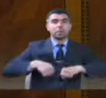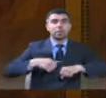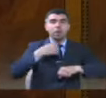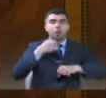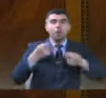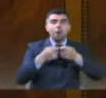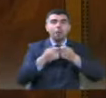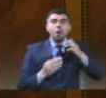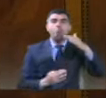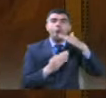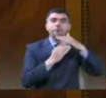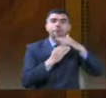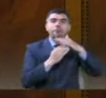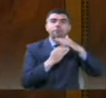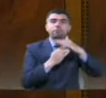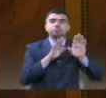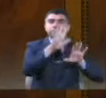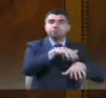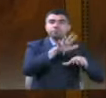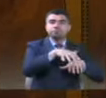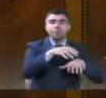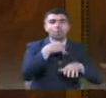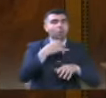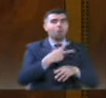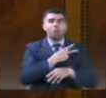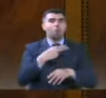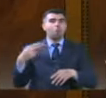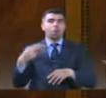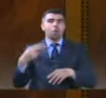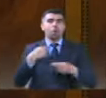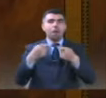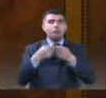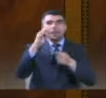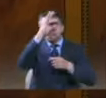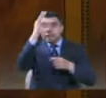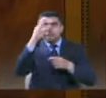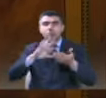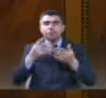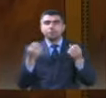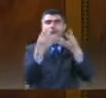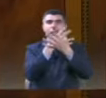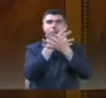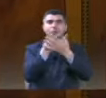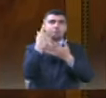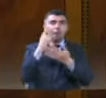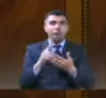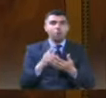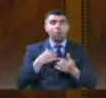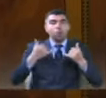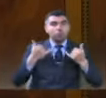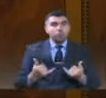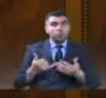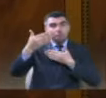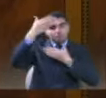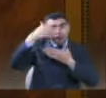قطاع إلى إضراب عام وكأننا في بلد غير مستقر سياسيا وكأن كاين شي حاجة واقعة. اليوم المغاربة